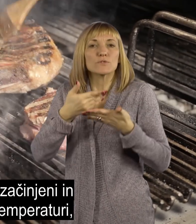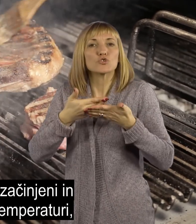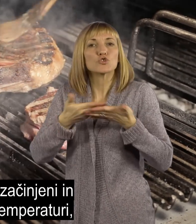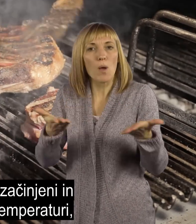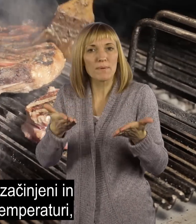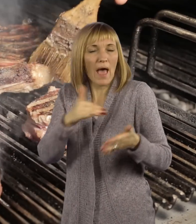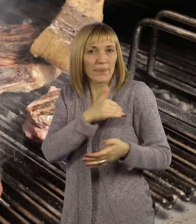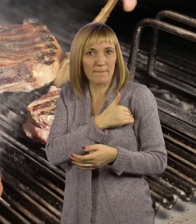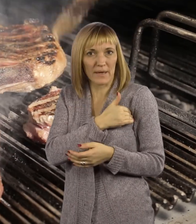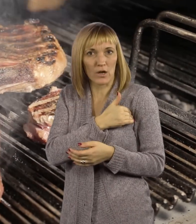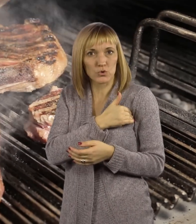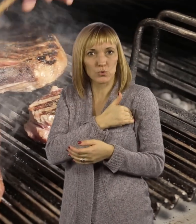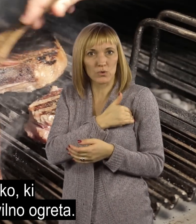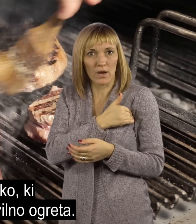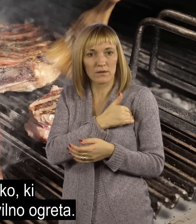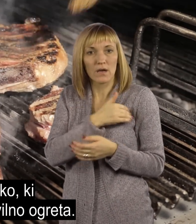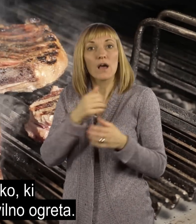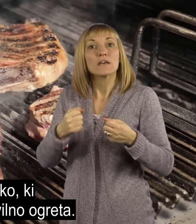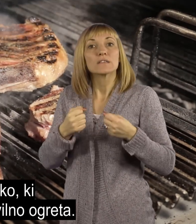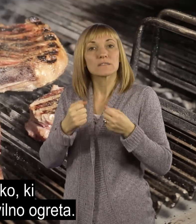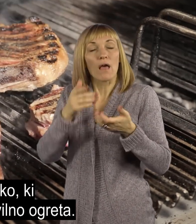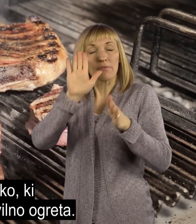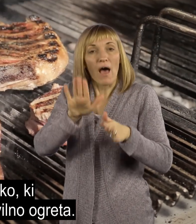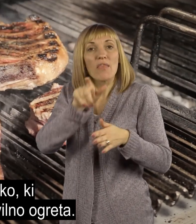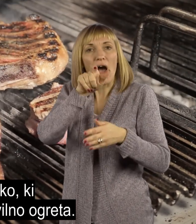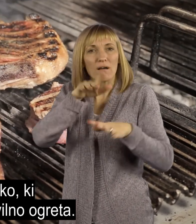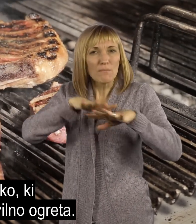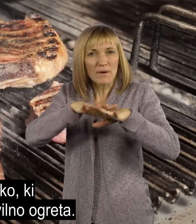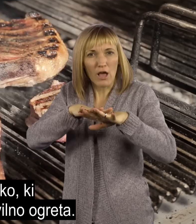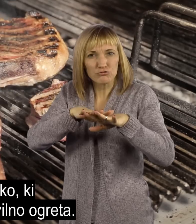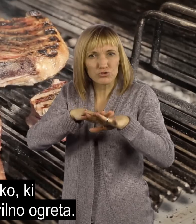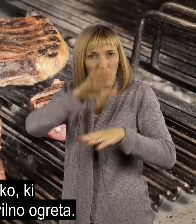temperaturi. Se postavijo na rešetko,